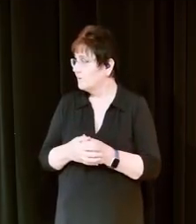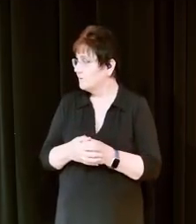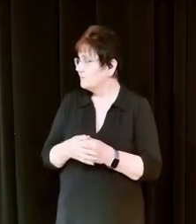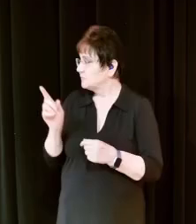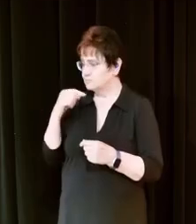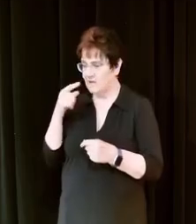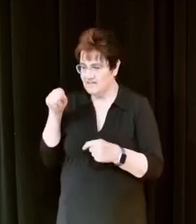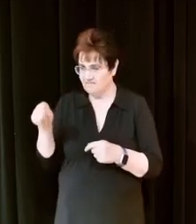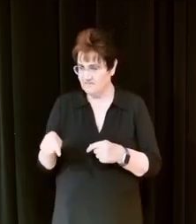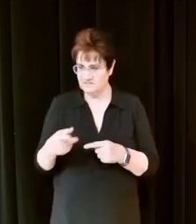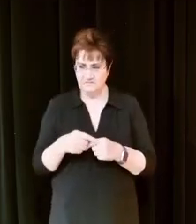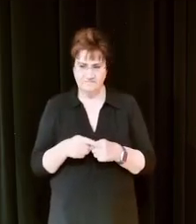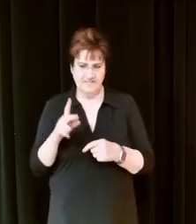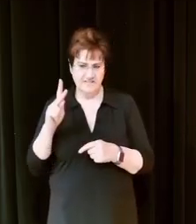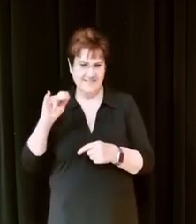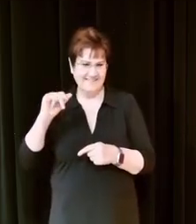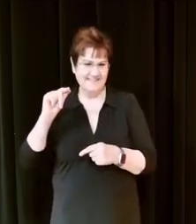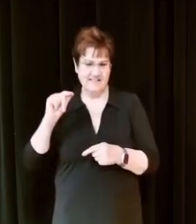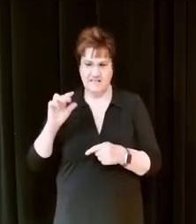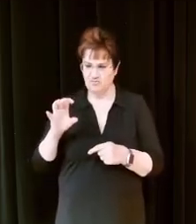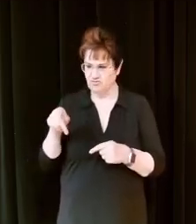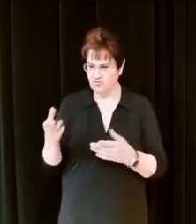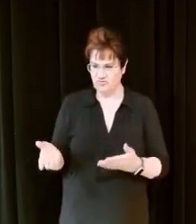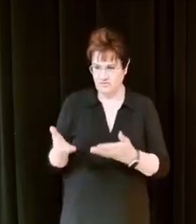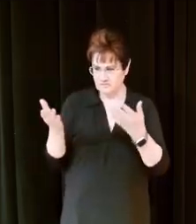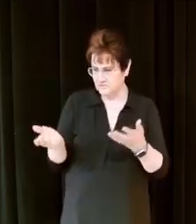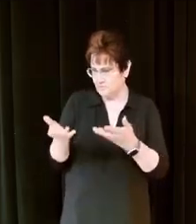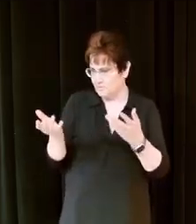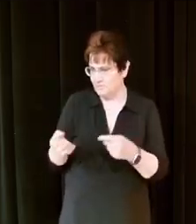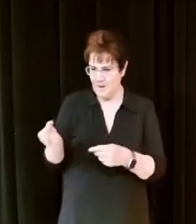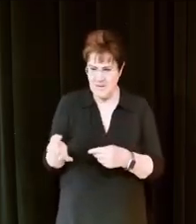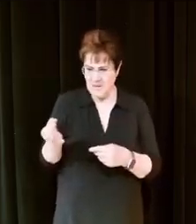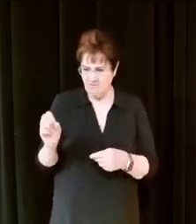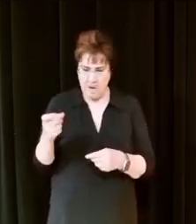kitschig, das ist ja irgendwie fast kitschig, ganz eigentlich. Also ich war so, warum mache ich denn